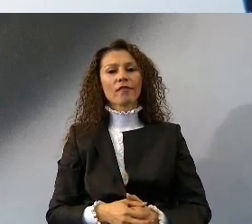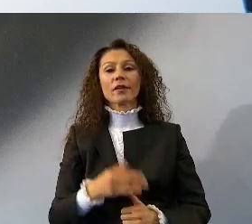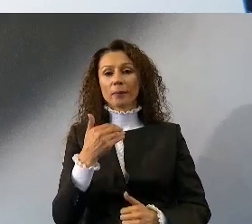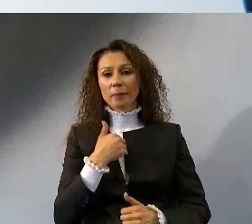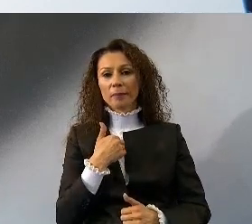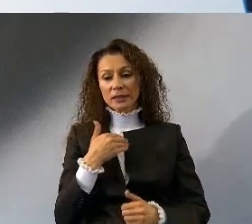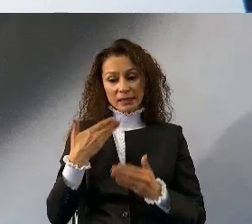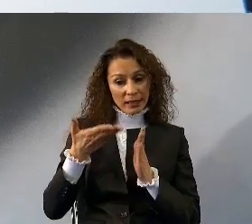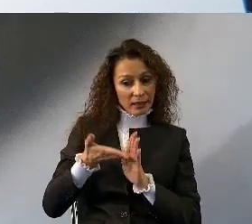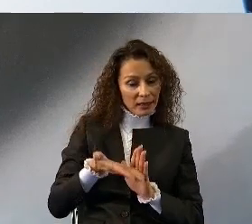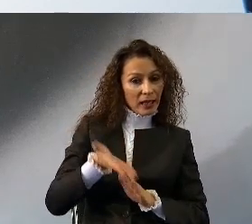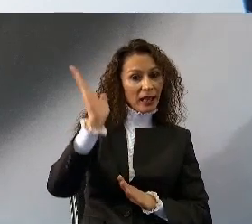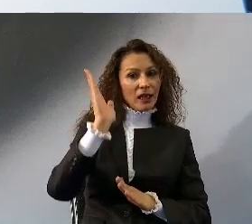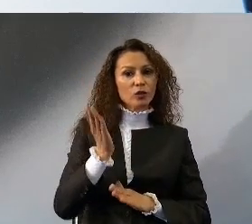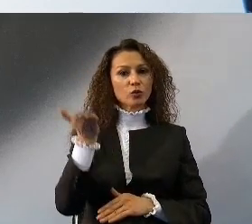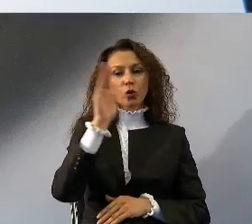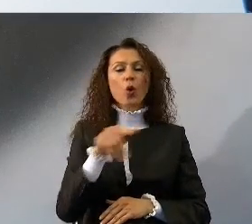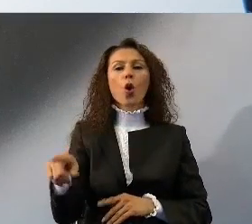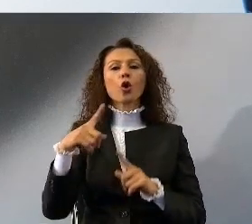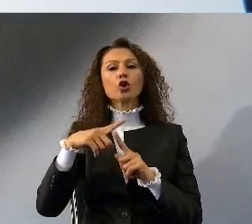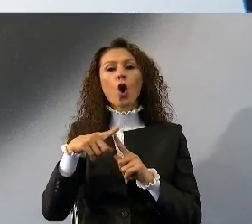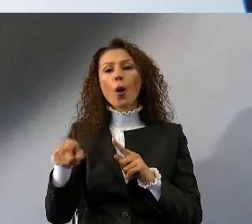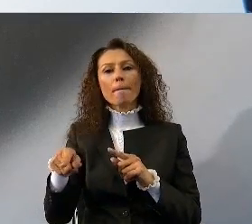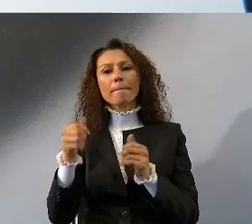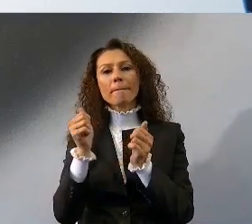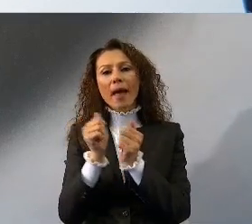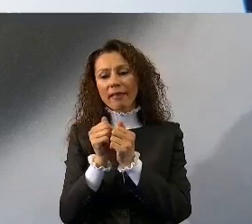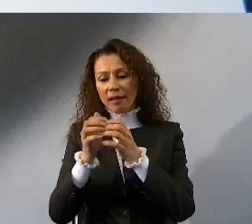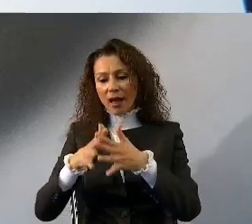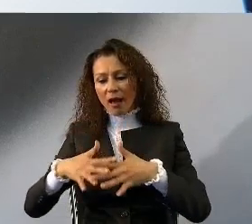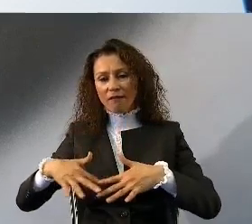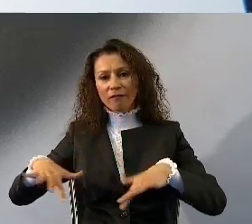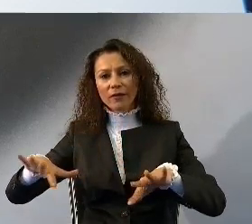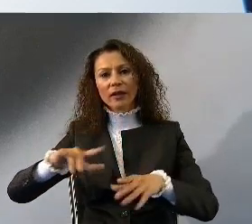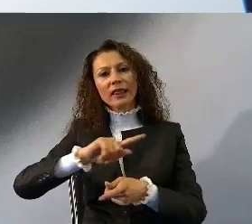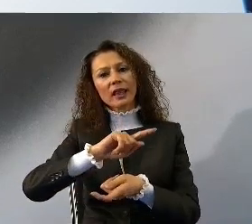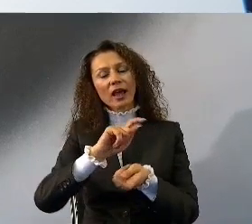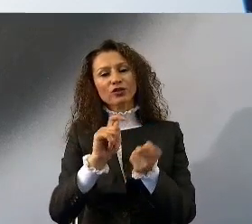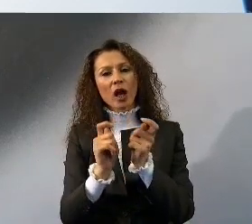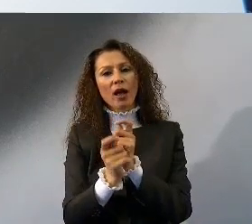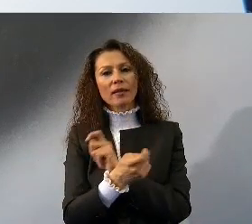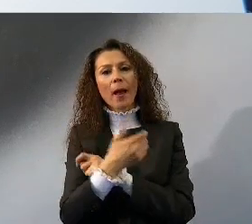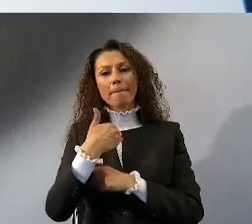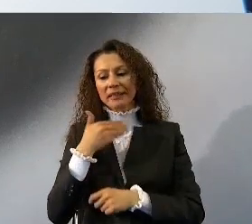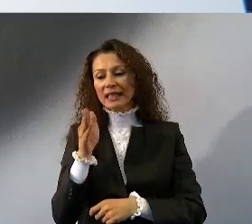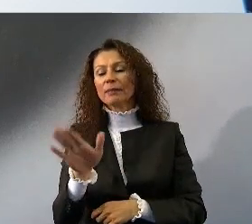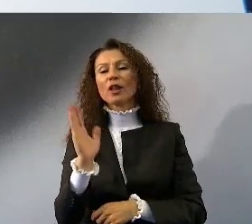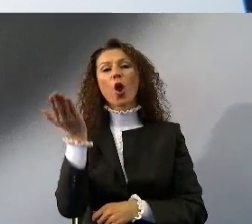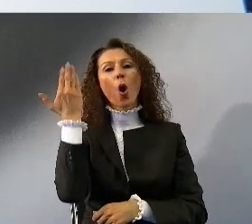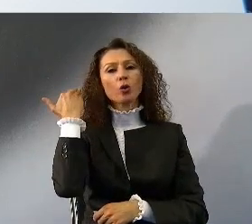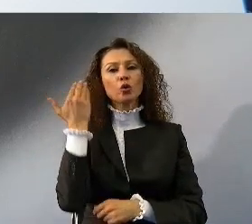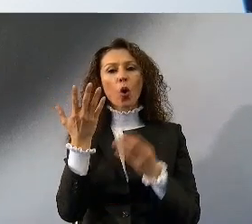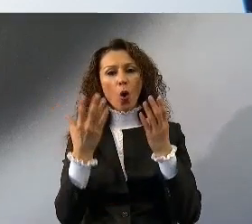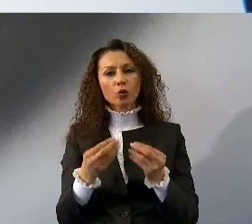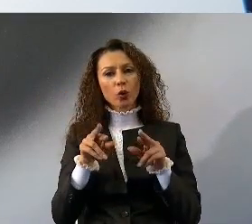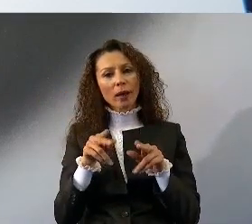Biz ayrılır ayrılmaz o tohumun etrafında, o tohumun etrafındaki diğer tüm değişkenler, biz oraya gitmeden önce olduğu gibi